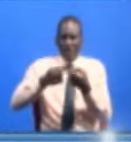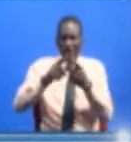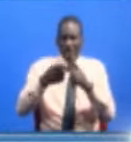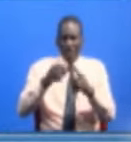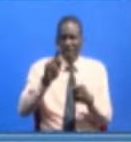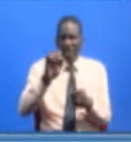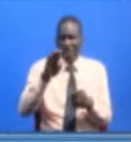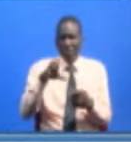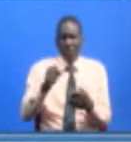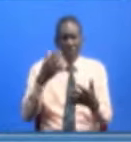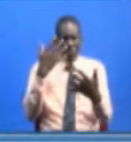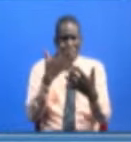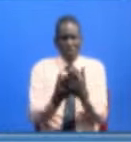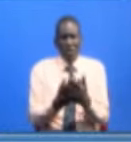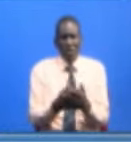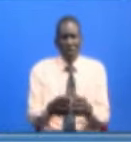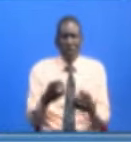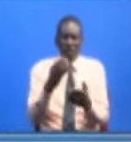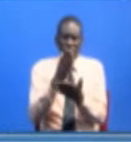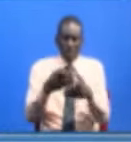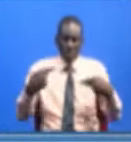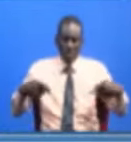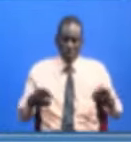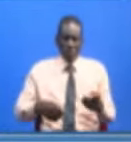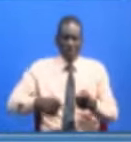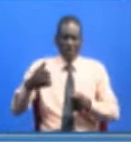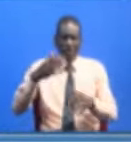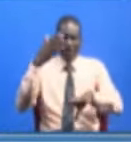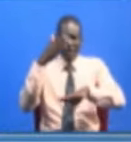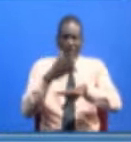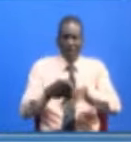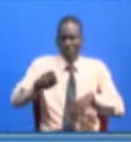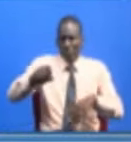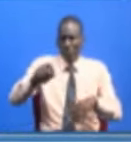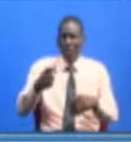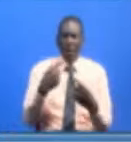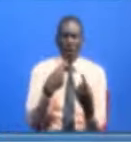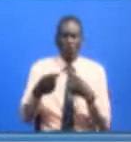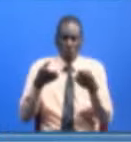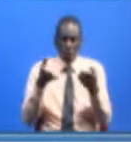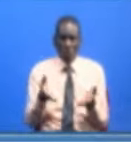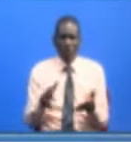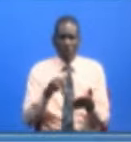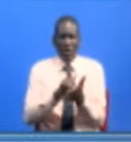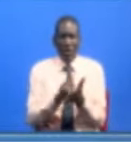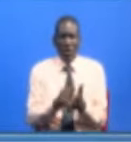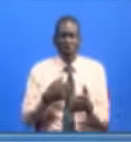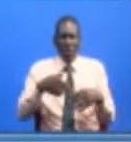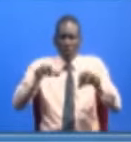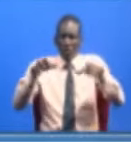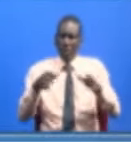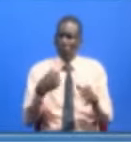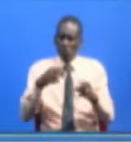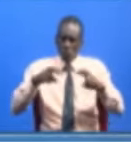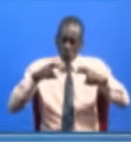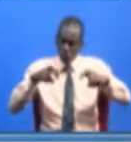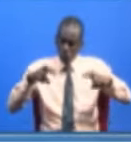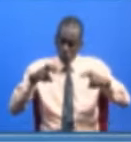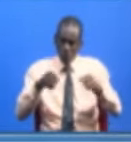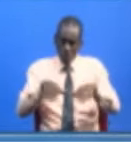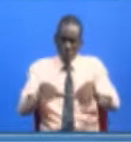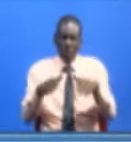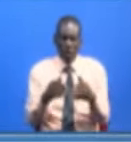imekamata parawanja watu kadhaa wakiuza mbegu feki. Tunapozungumza ni kwamba kuna wakulima ambao wanachungulia hasara ya